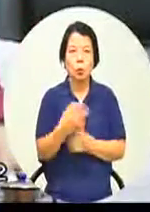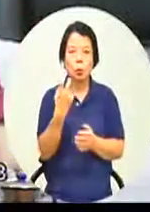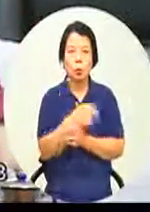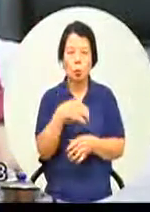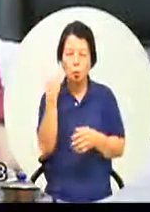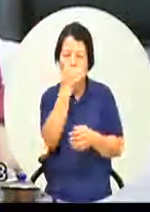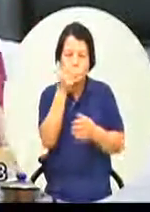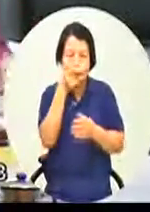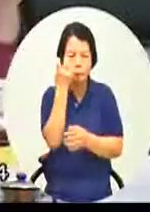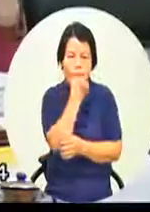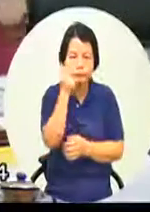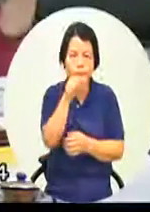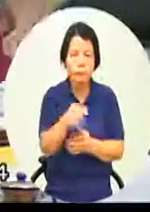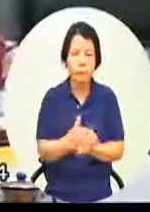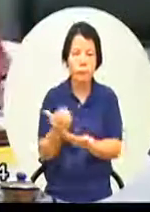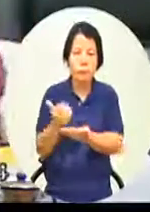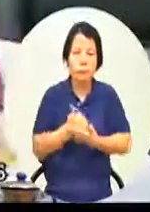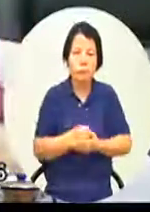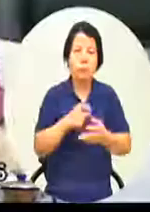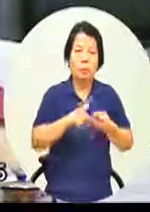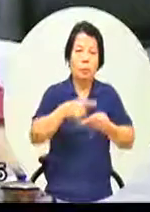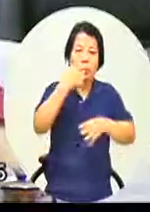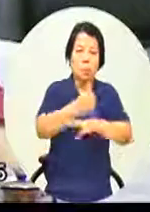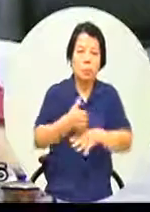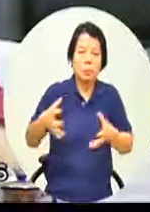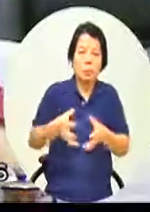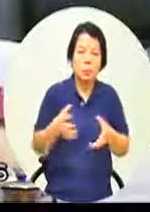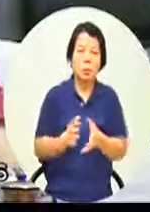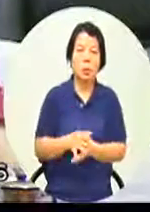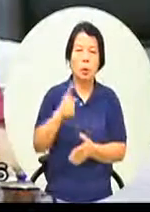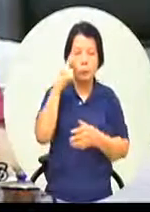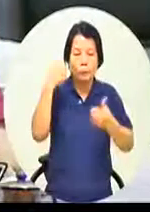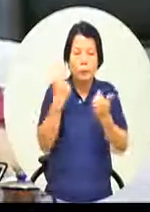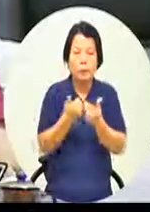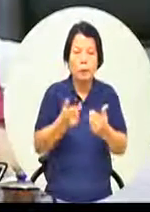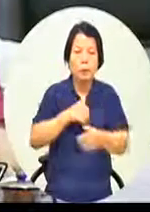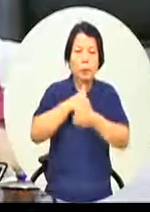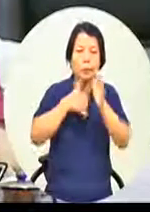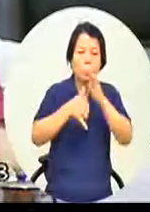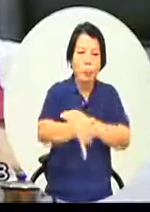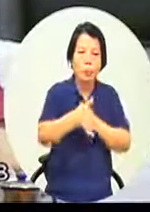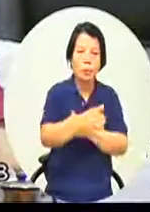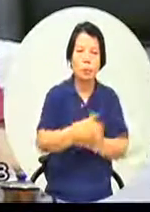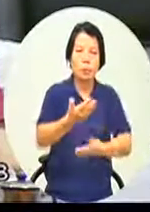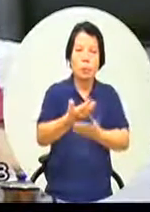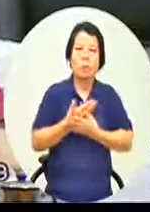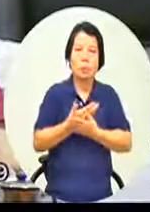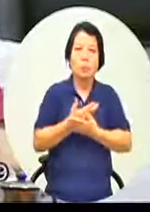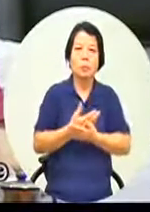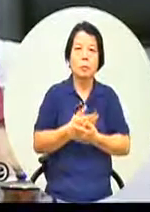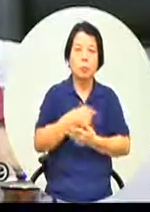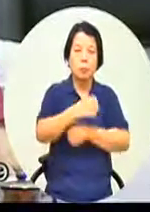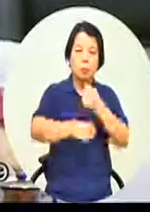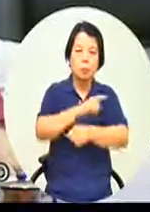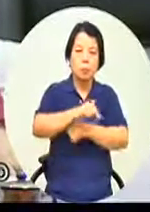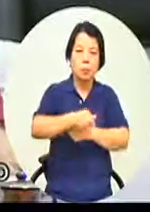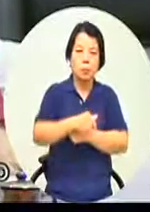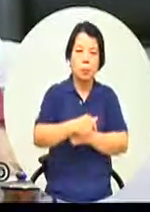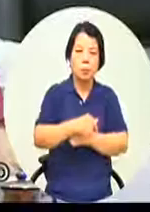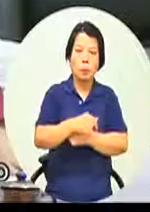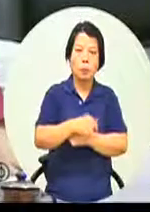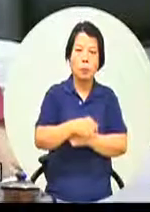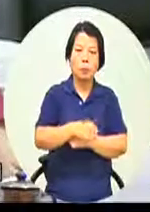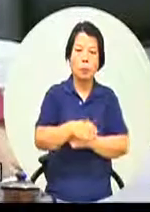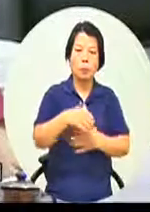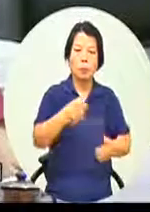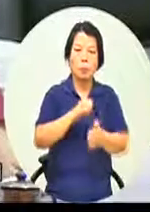席。所以可能就是反我们去收容所去视察的这些